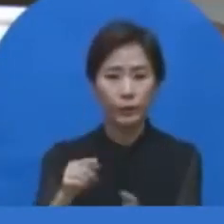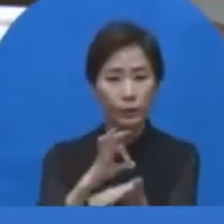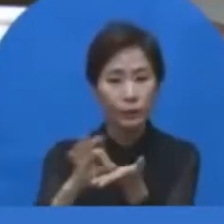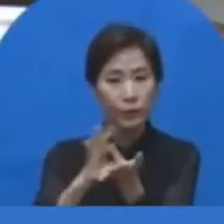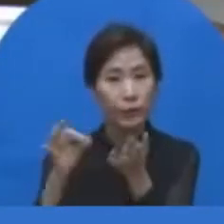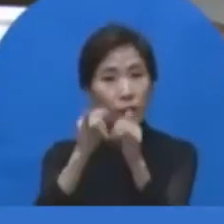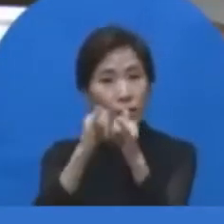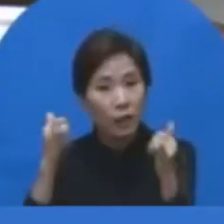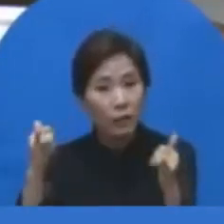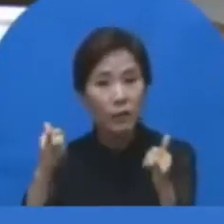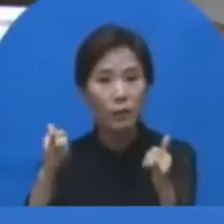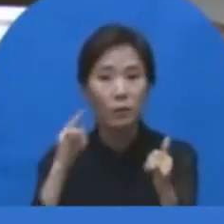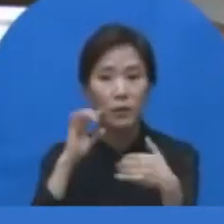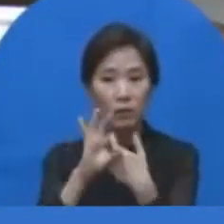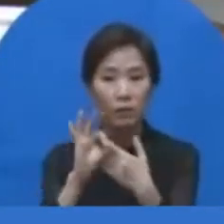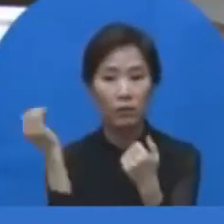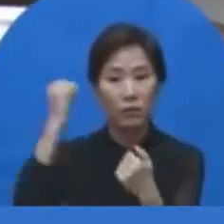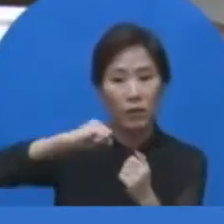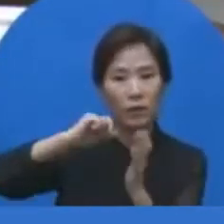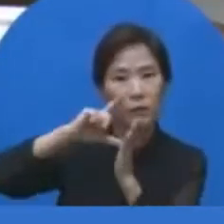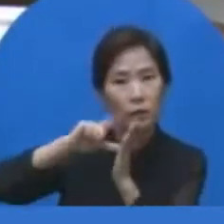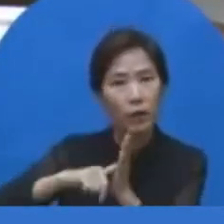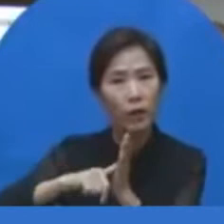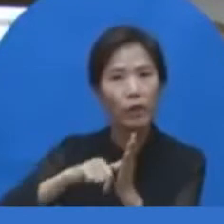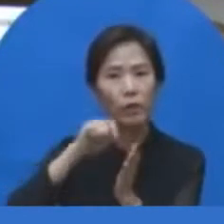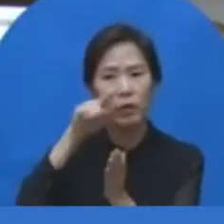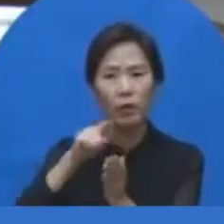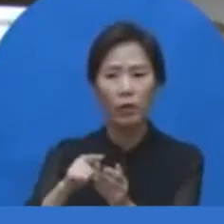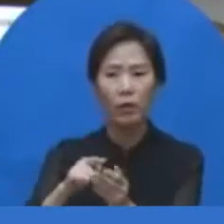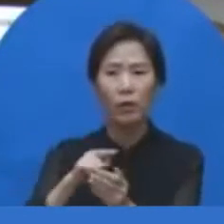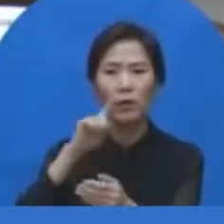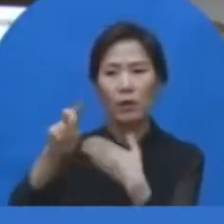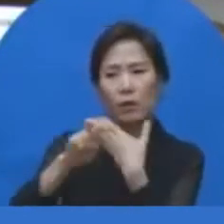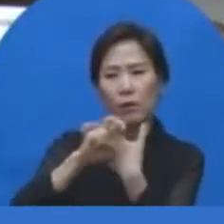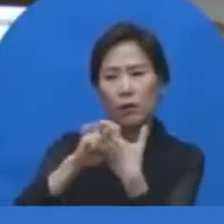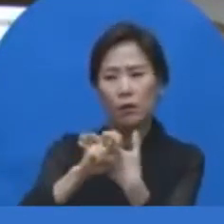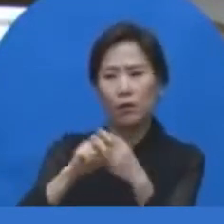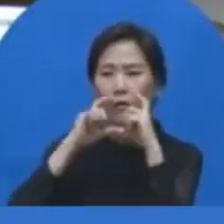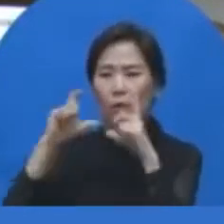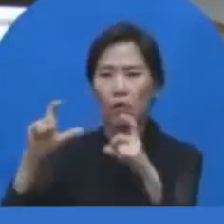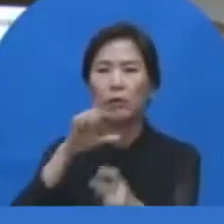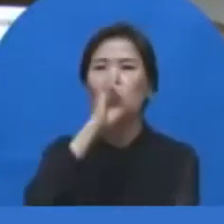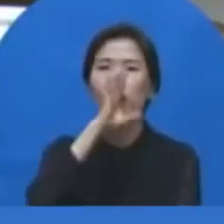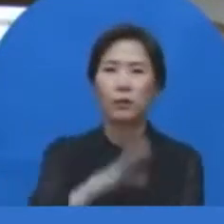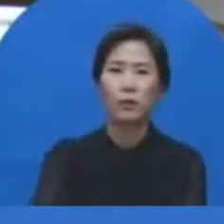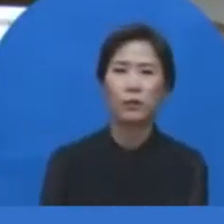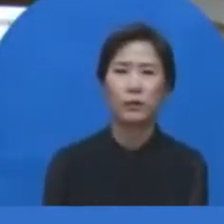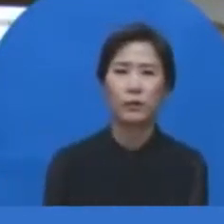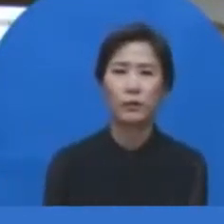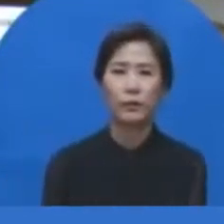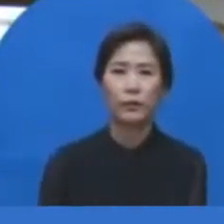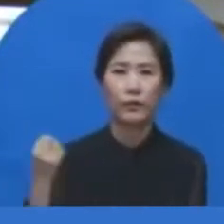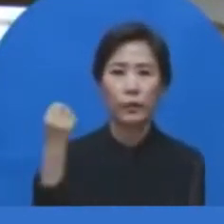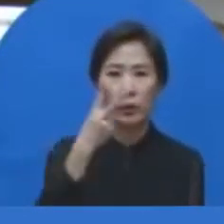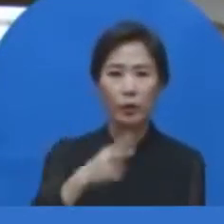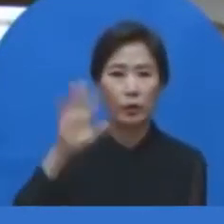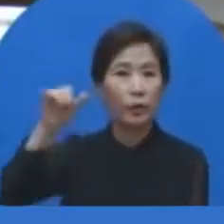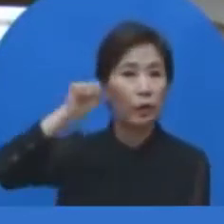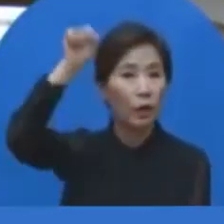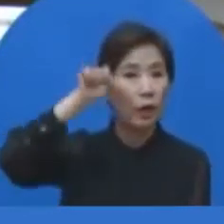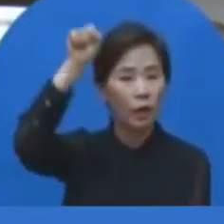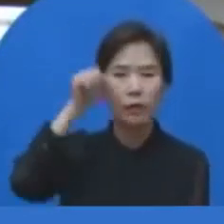사용자가 거기에 응하지 않다고 해도 부당노동행위 구제신청을 할 방법이 없습니다. 또한 쟁의행위도